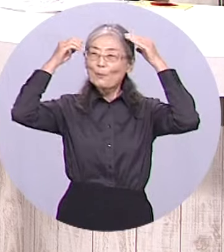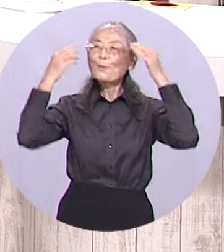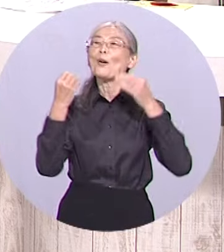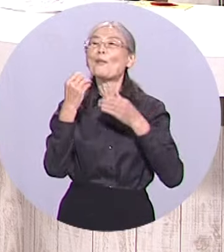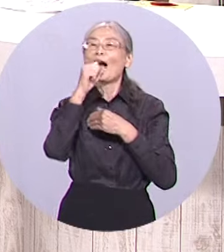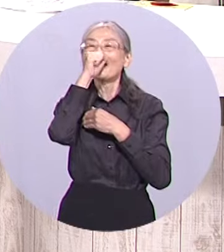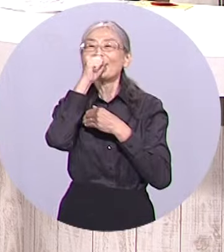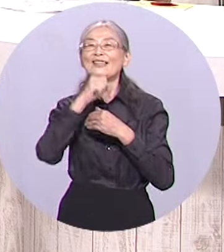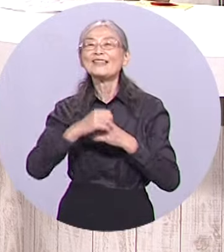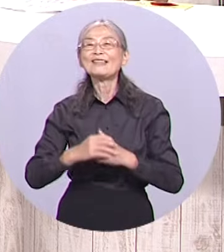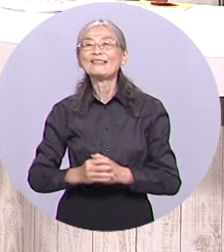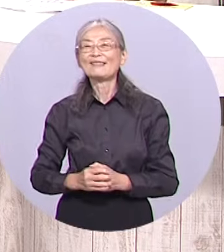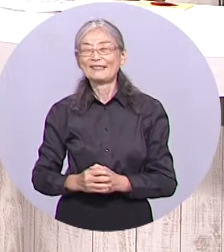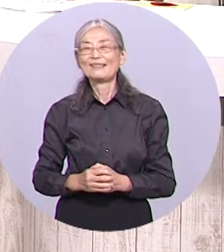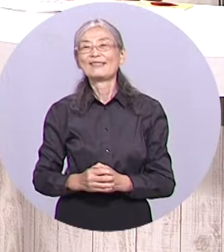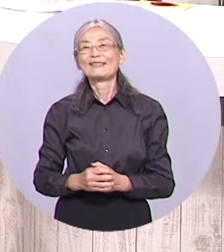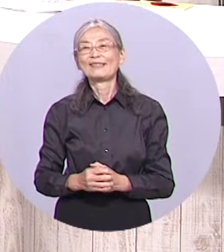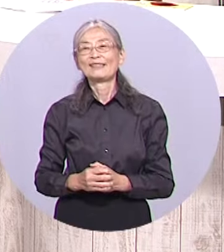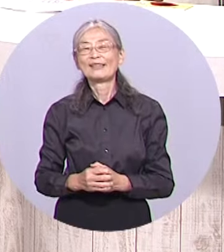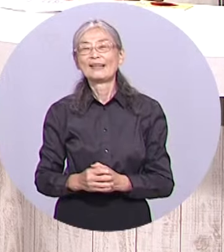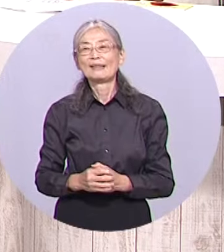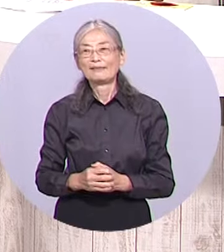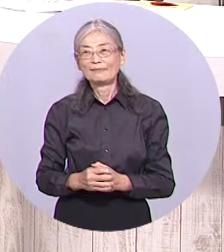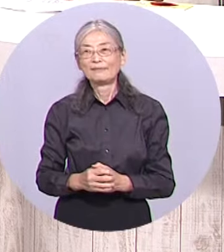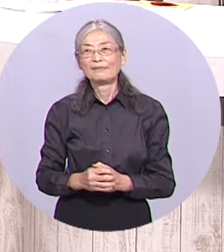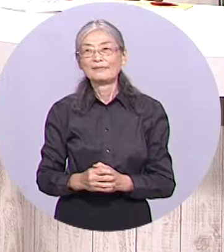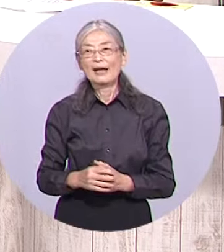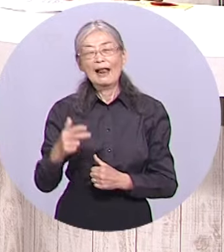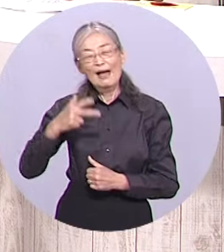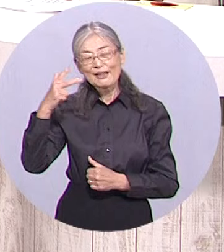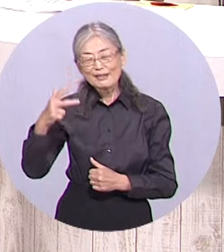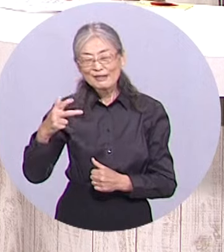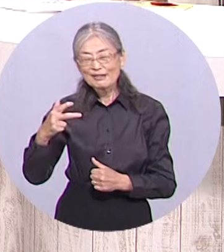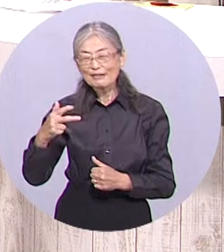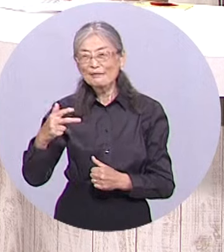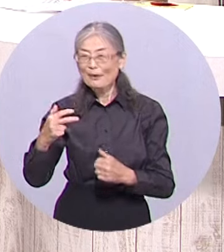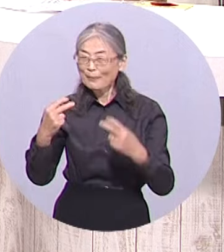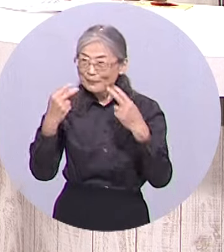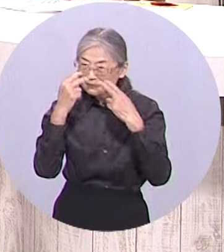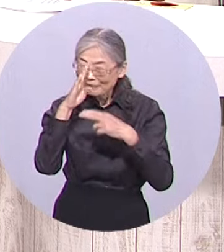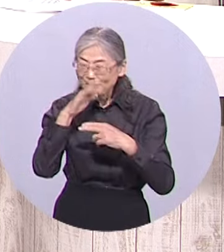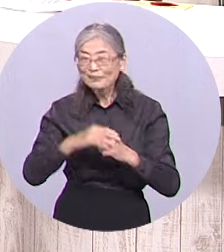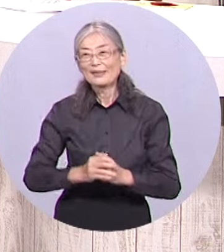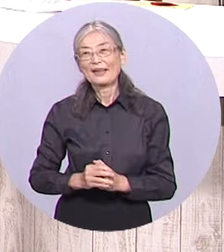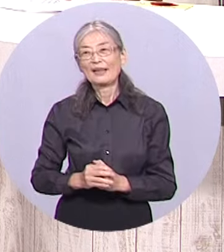。 外したくないぐらいの、 はい、はい、来週もぜひご覧ください。